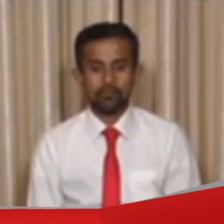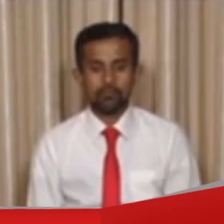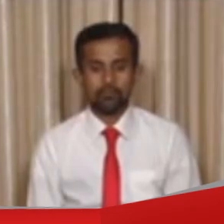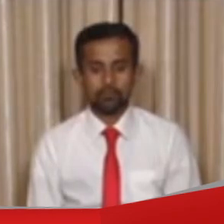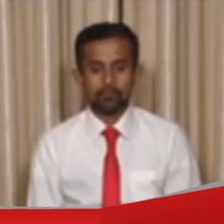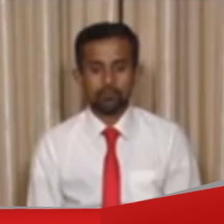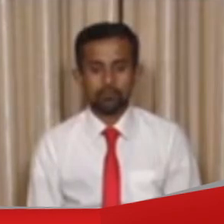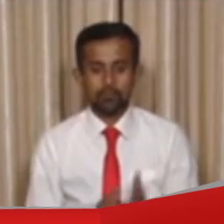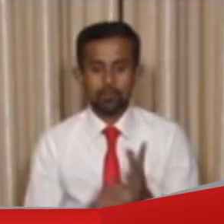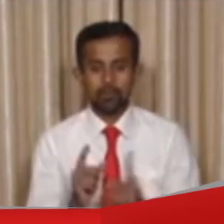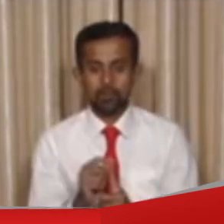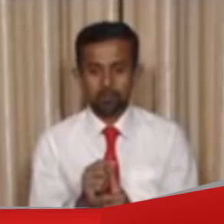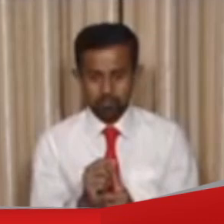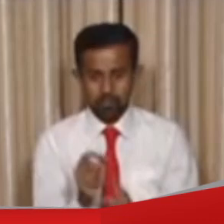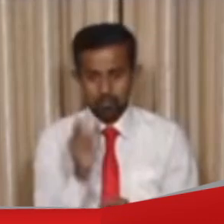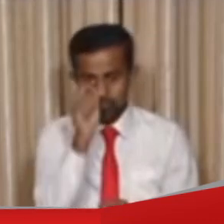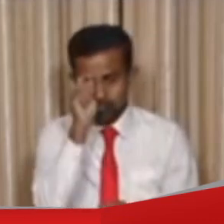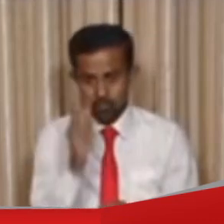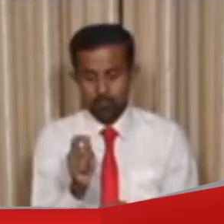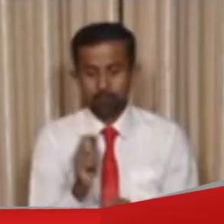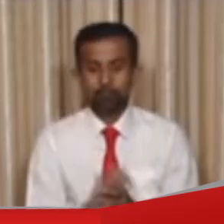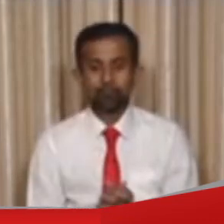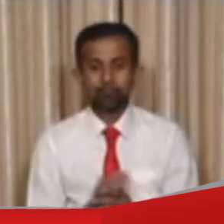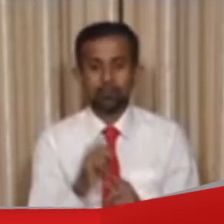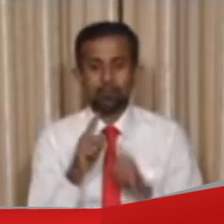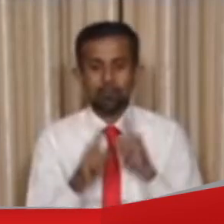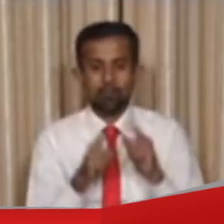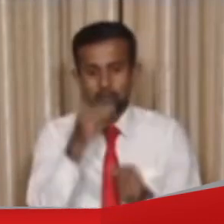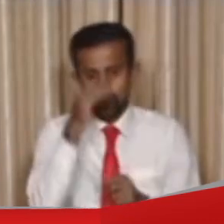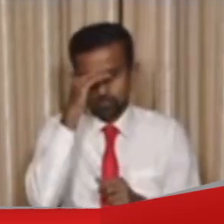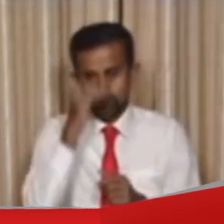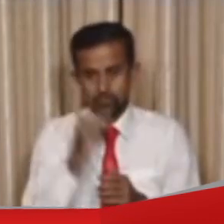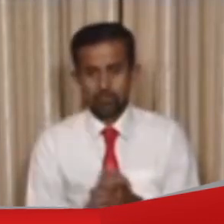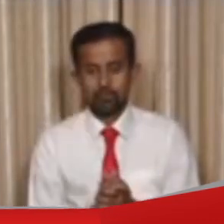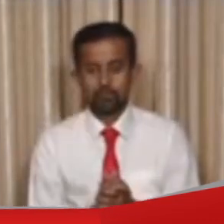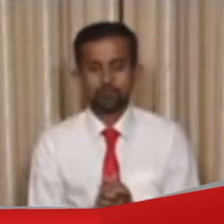Garu, එමෙතුමන් garu කතානායකතුමනි